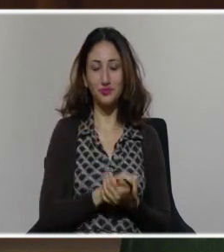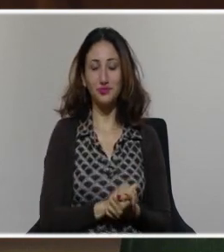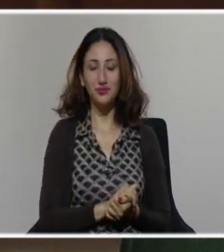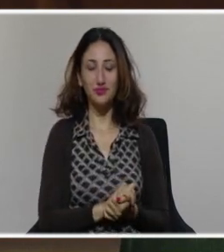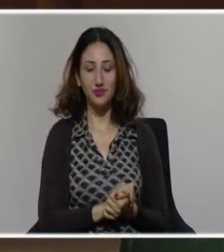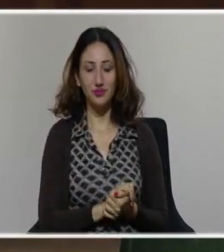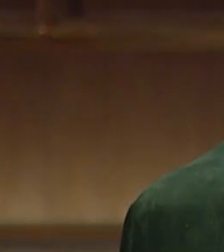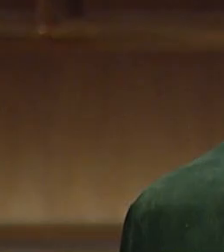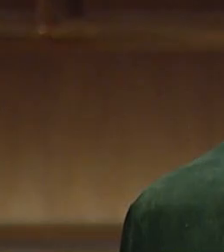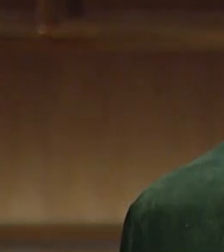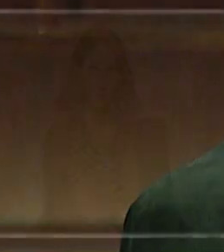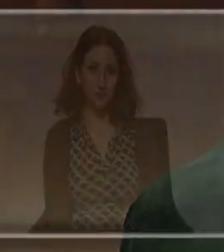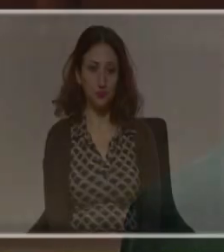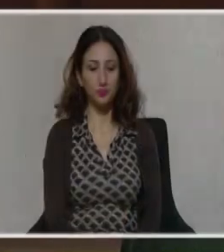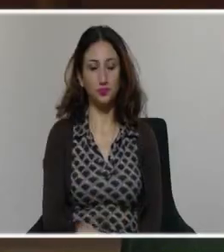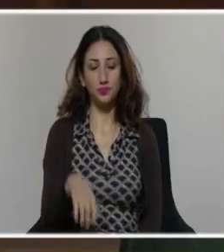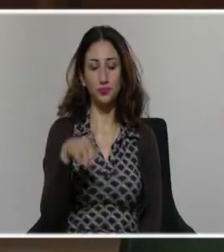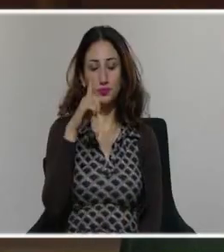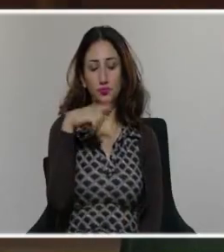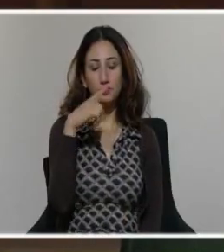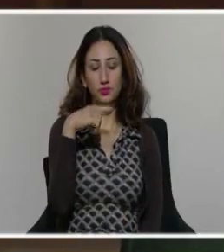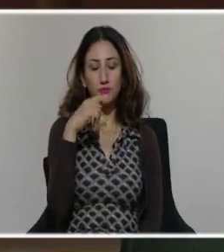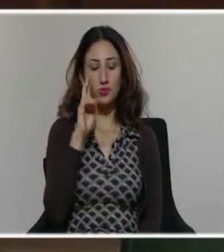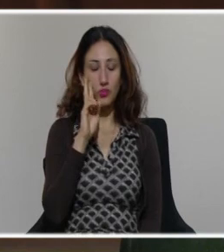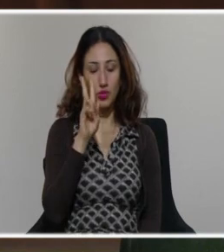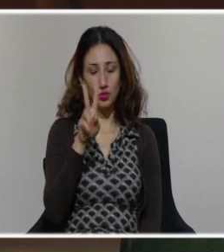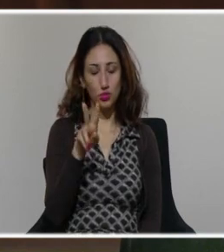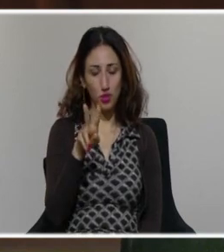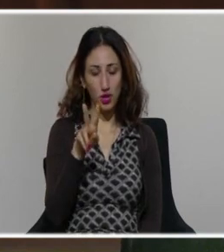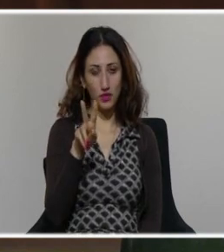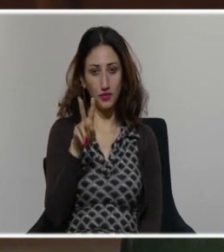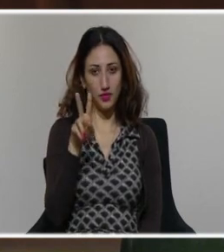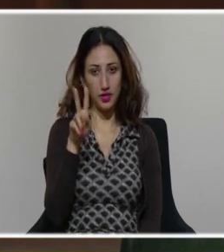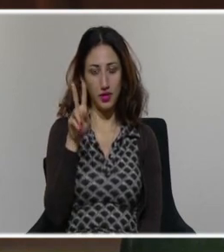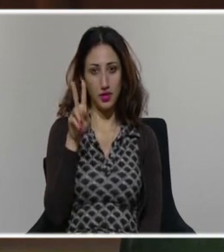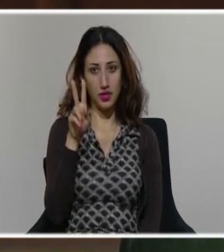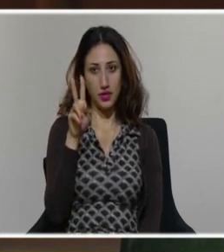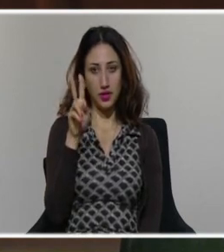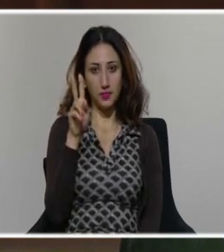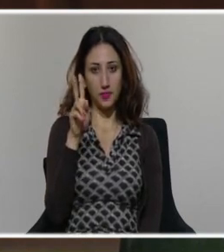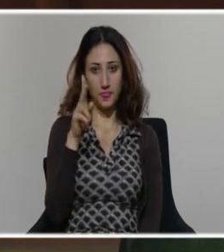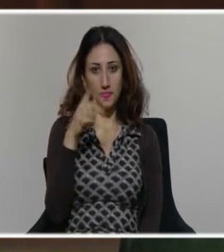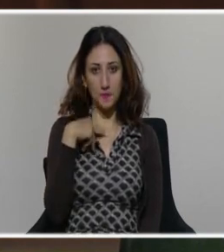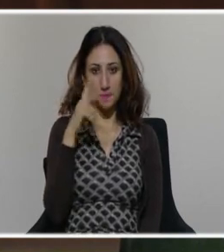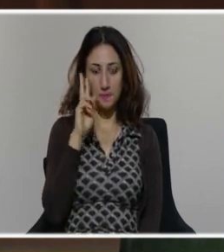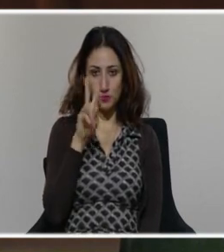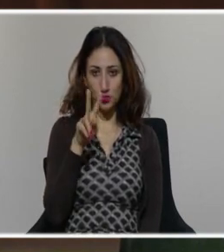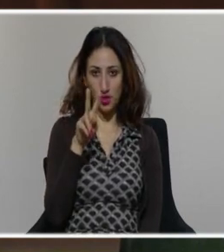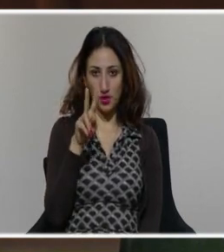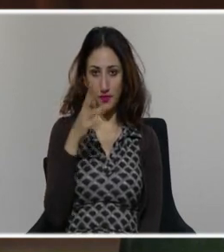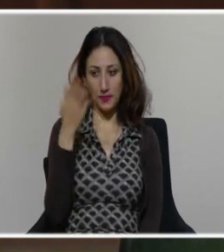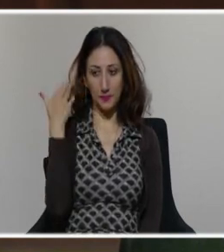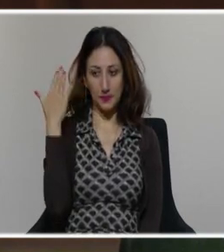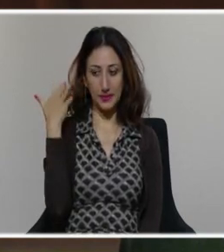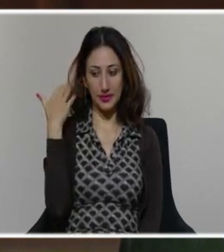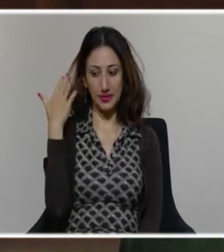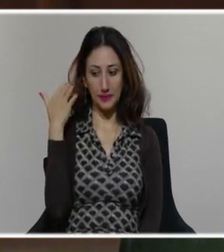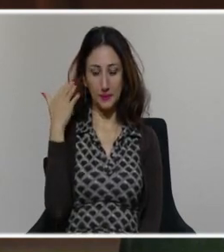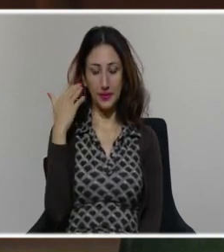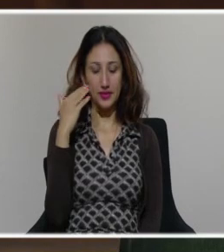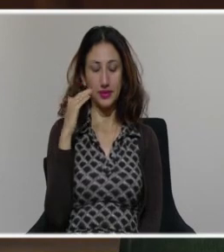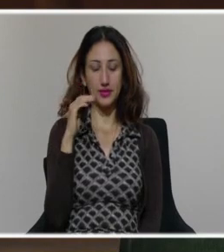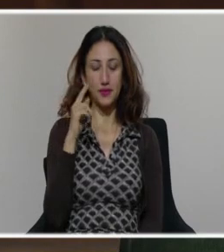مثيل حضرتك. انا بس عايزه برضو اشارك في الراي برضو، ما انا يعني الحقيقه كنت شاهد عيان. الحقيقه يمكن كتير من السادة المشاهدين ما يعرفوش